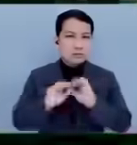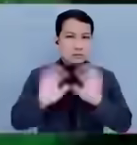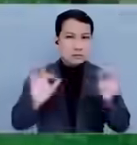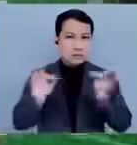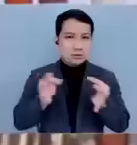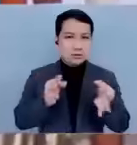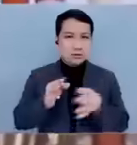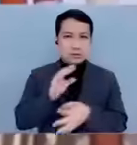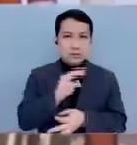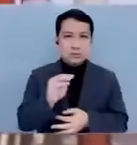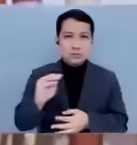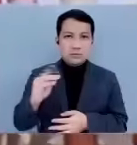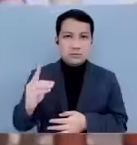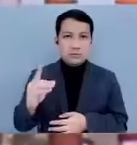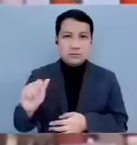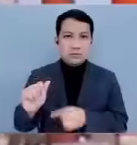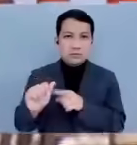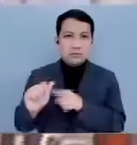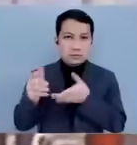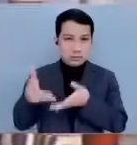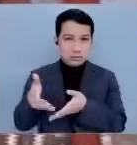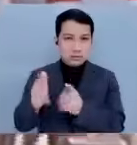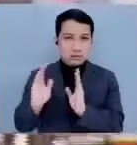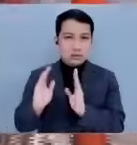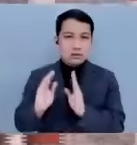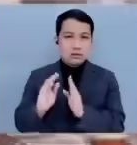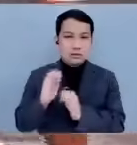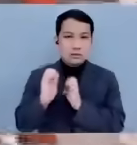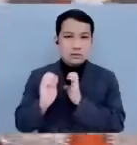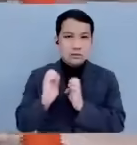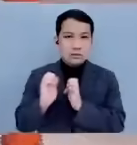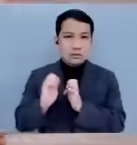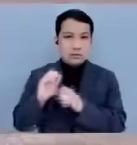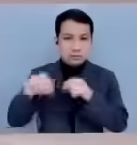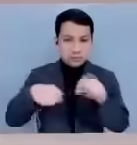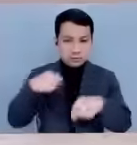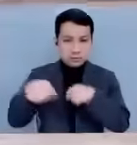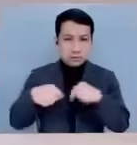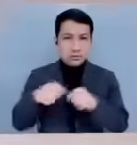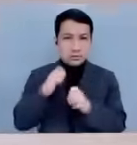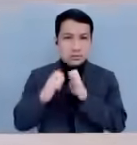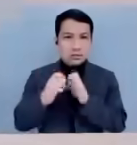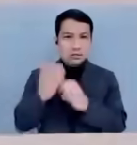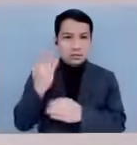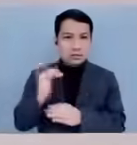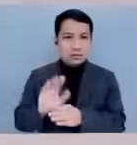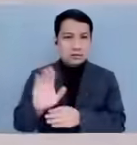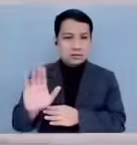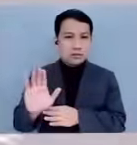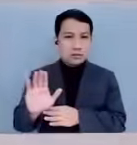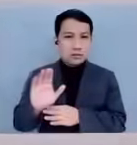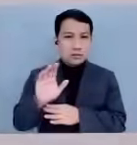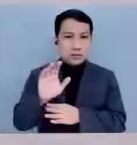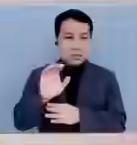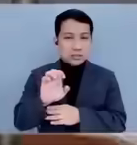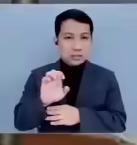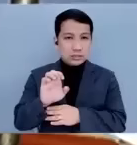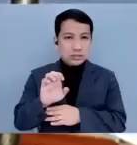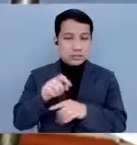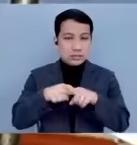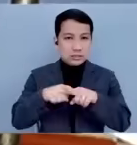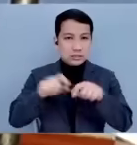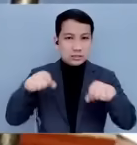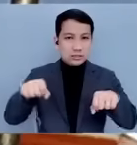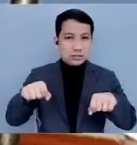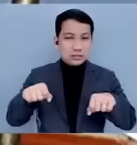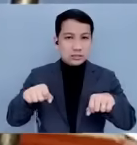MMDA, papayagan pa rin ang mga e-bikes sa mga bike lanes kahit sa EDSA maliban sa e-trike. E-trike, tricycle,